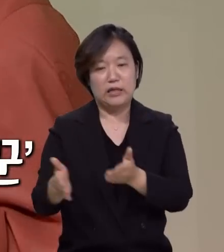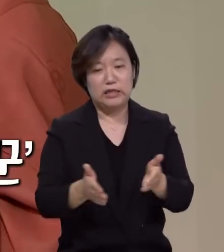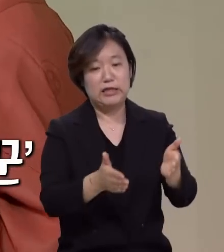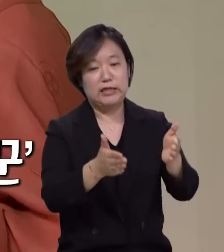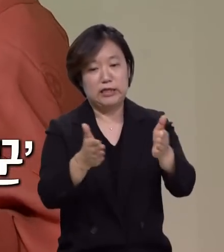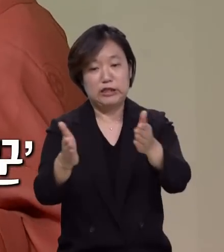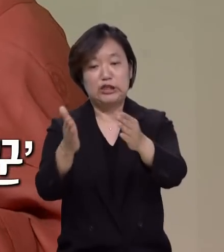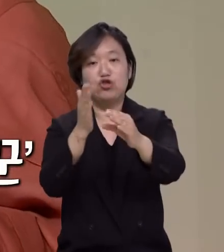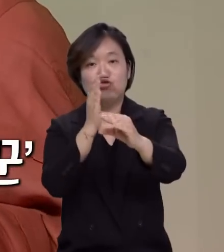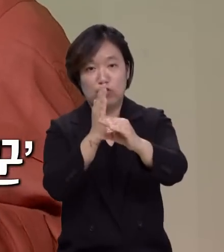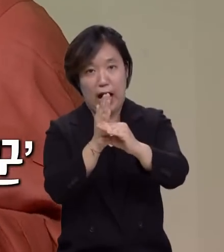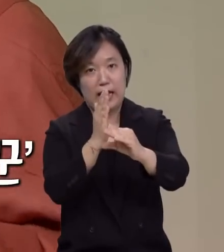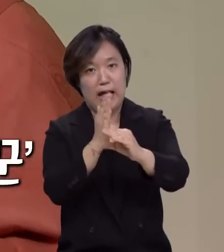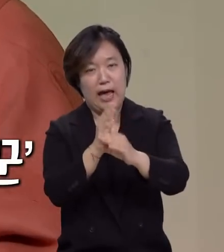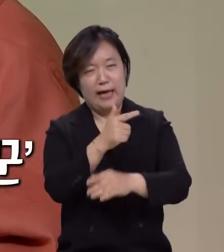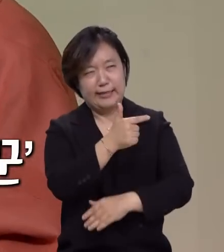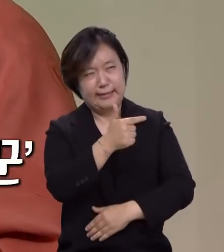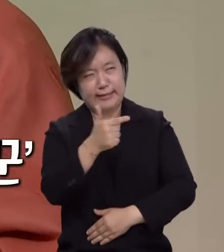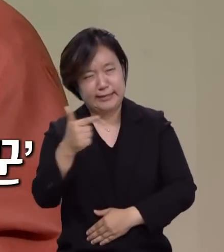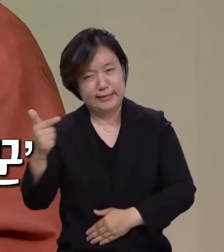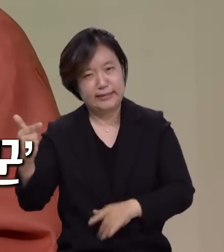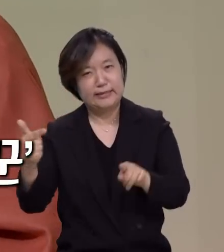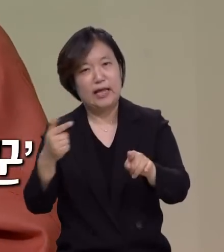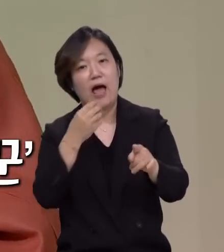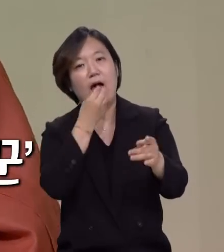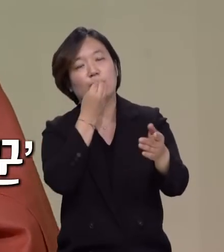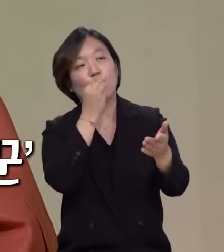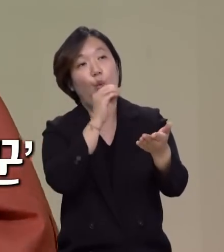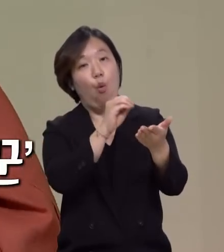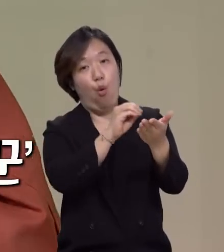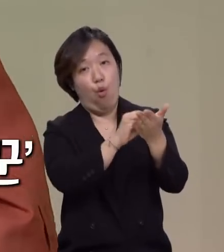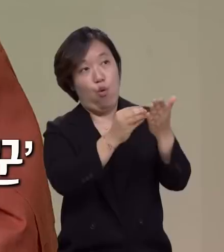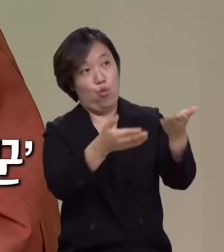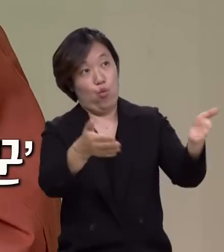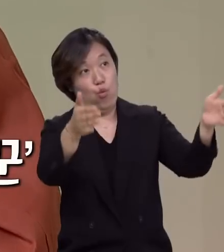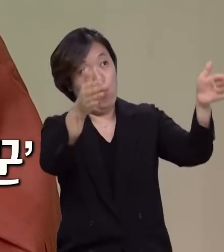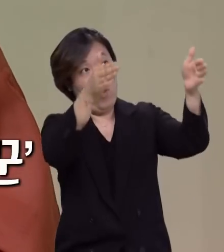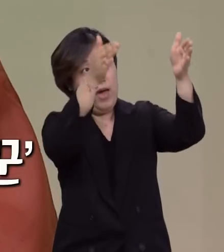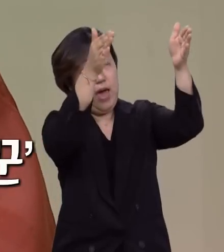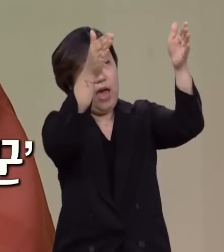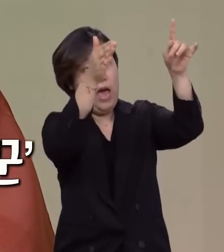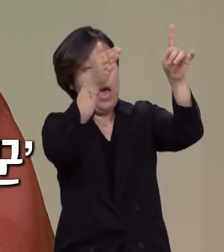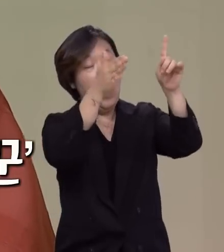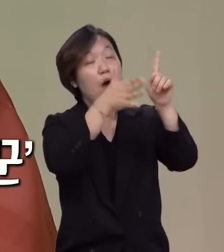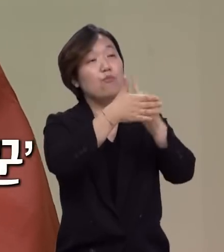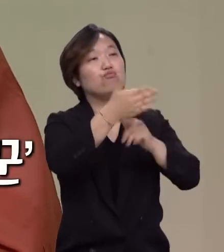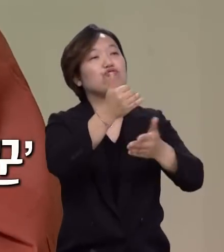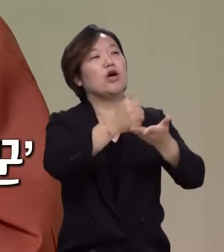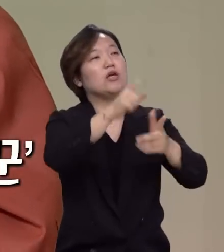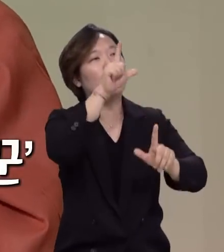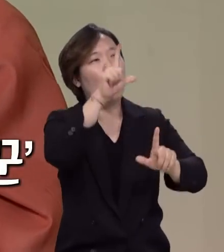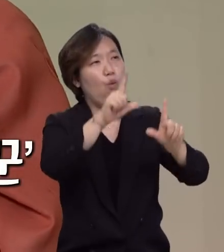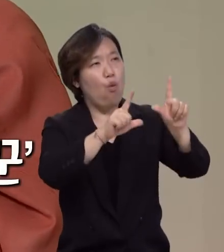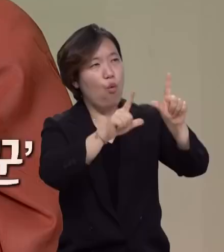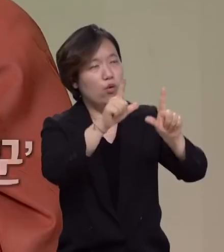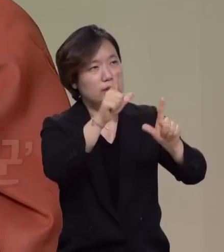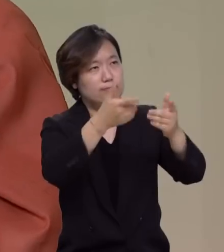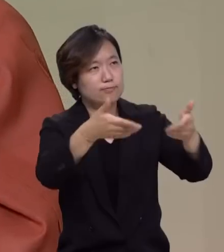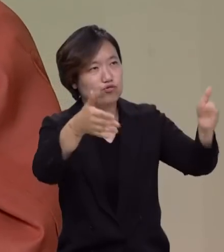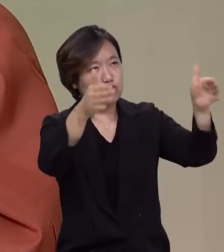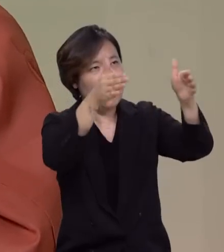있는 큰 바위 위에 그 마애불을 향해 가지고 항상 이렇게 합장 담배를